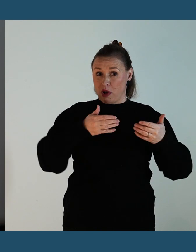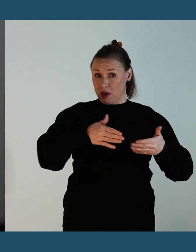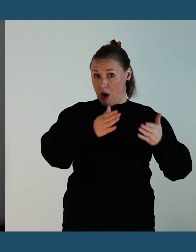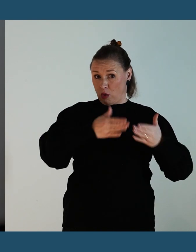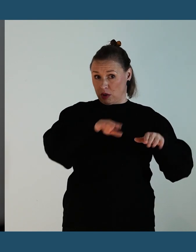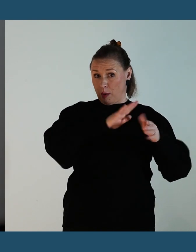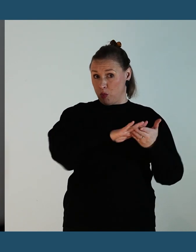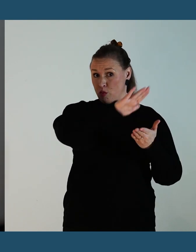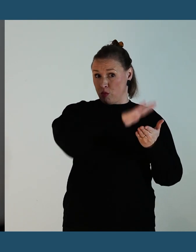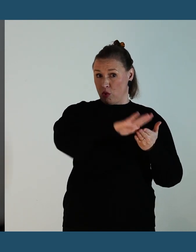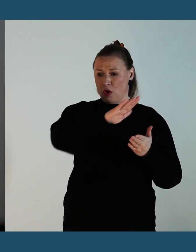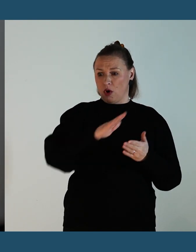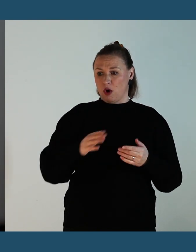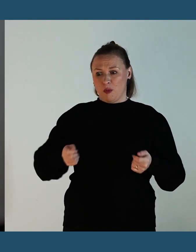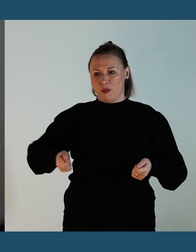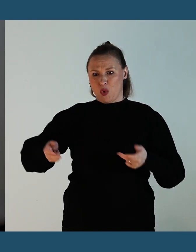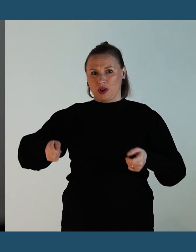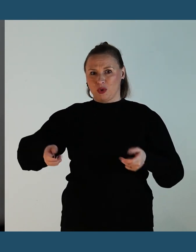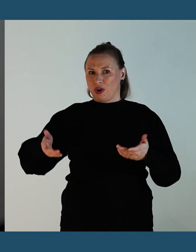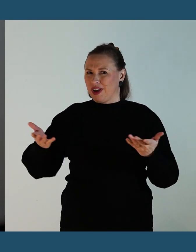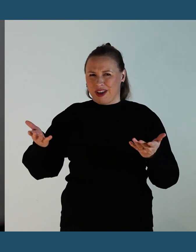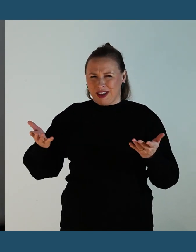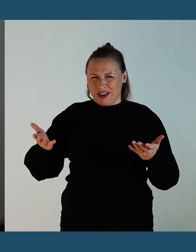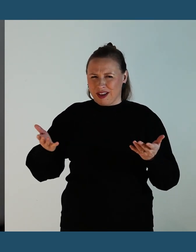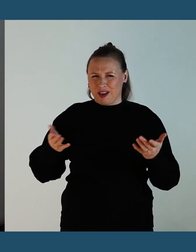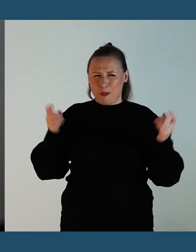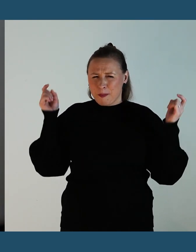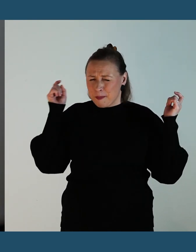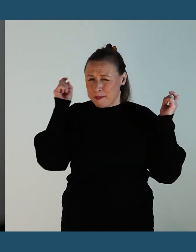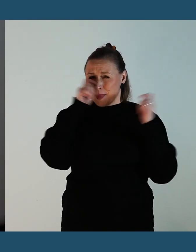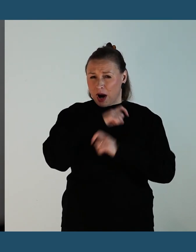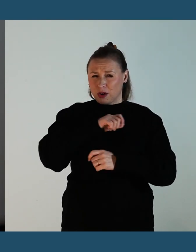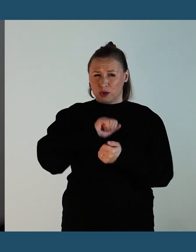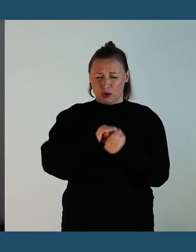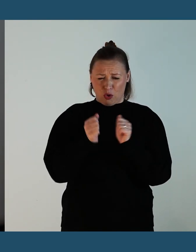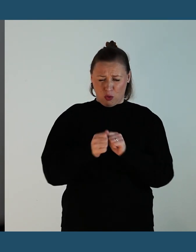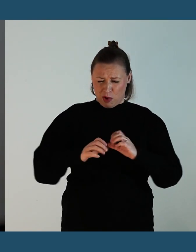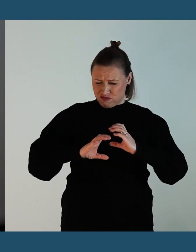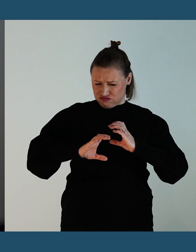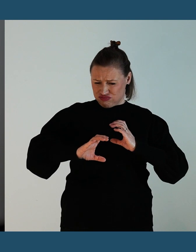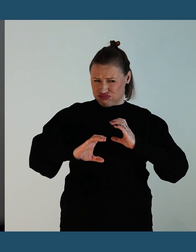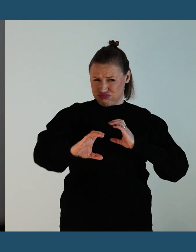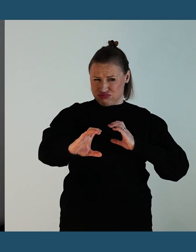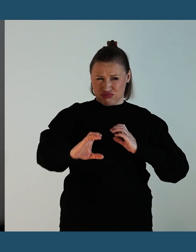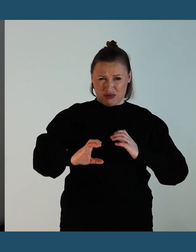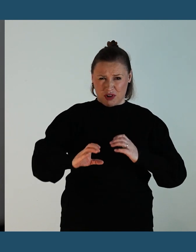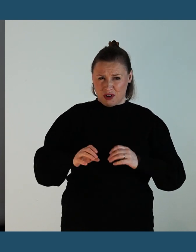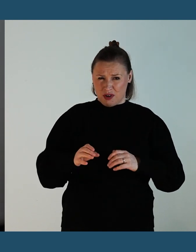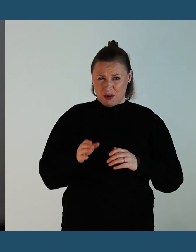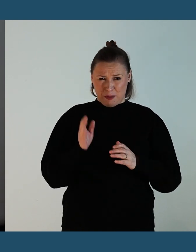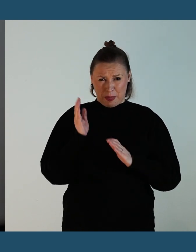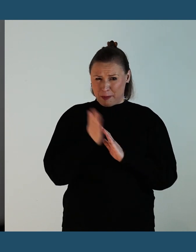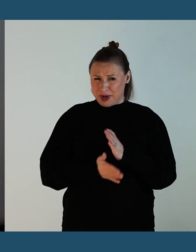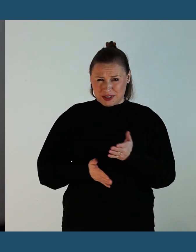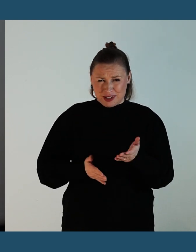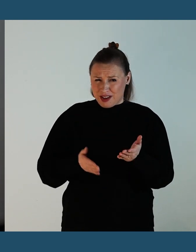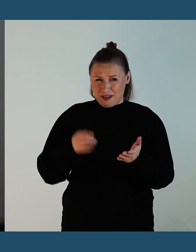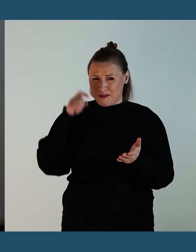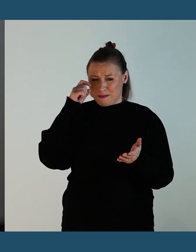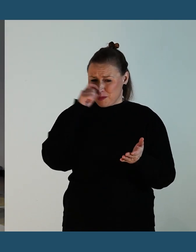sä liikut pyörätuoli, niin ei niinku mitään mahdollisuuttakaan liikkua tuolla lumisohjossa. Et vielä on ehkä sellaisia niinku